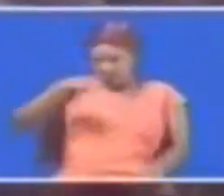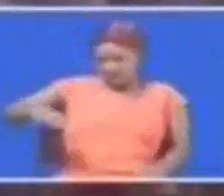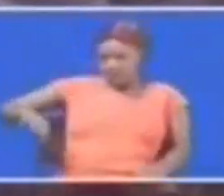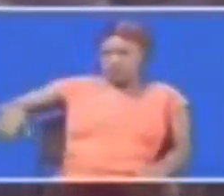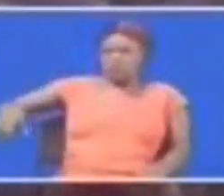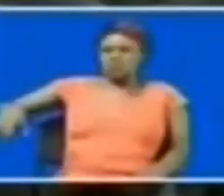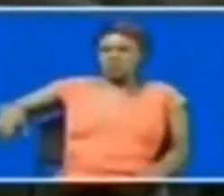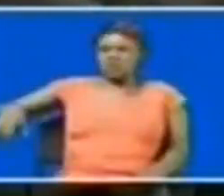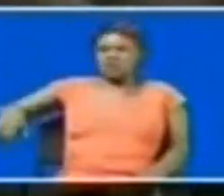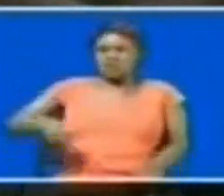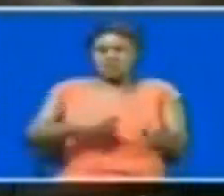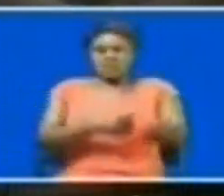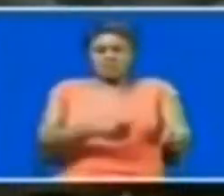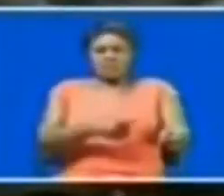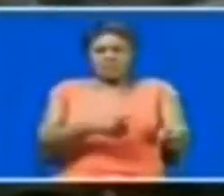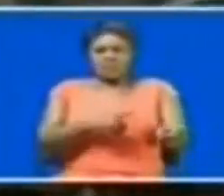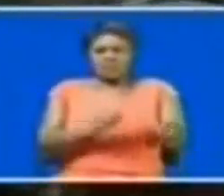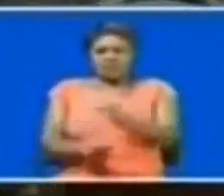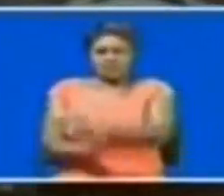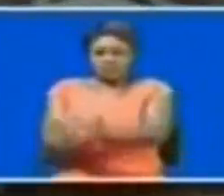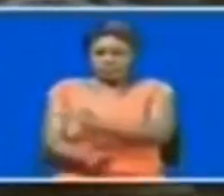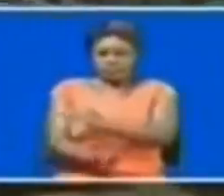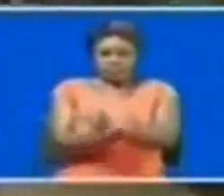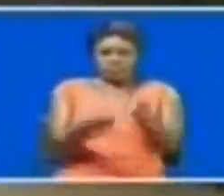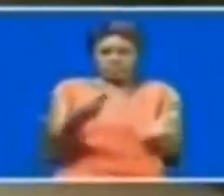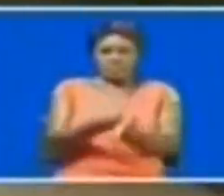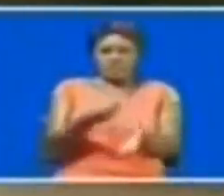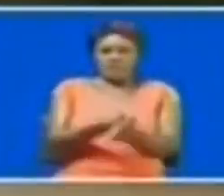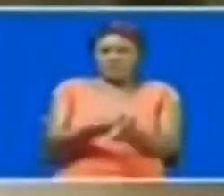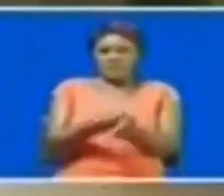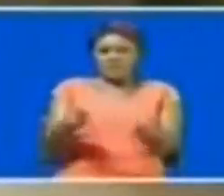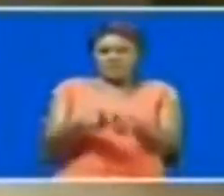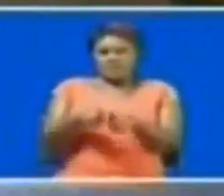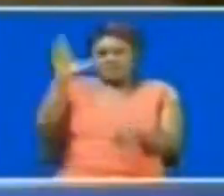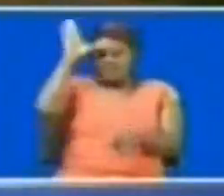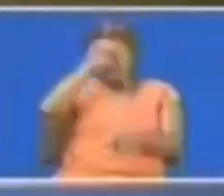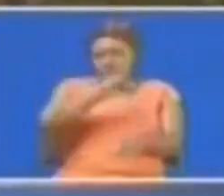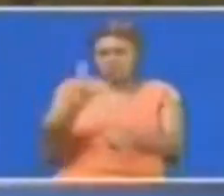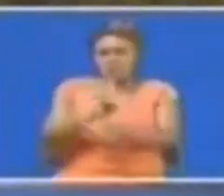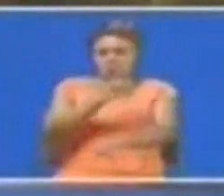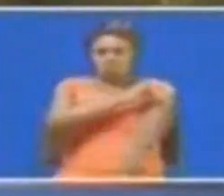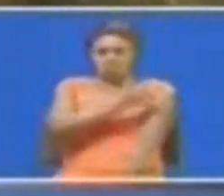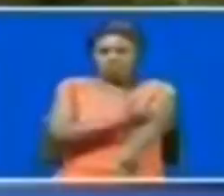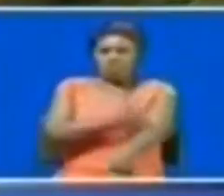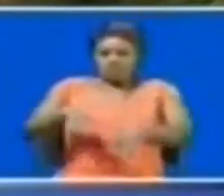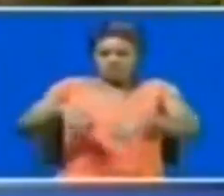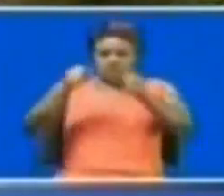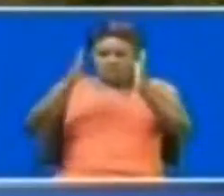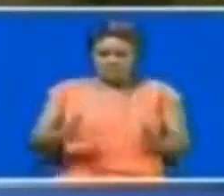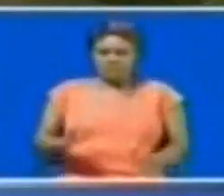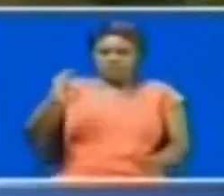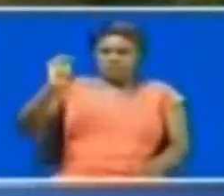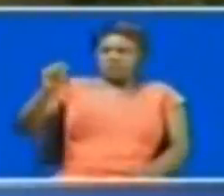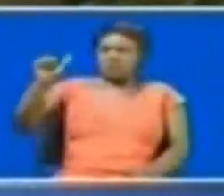ya kaunti wanaoshutumiwa kwa ubadhirifu wa pesa za umma na usimamizi mbaya. Mwenyekiti wa EACC